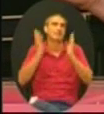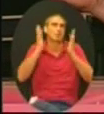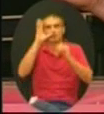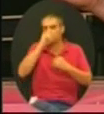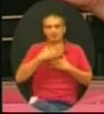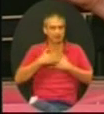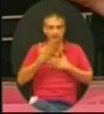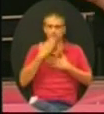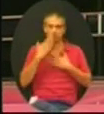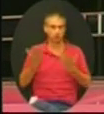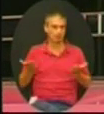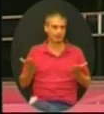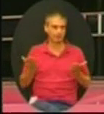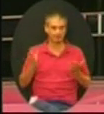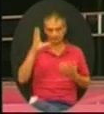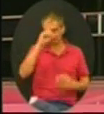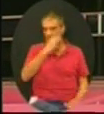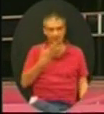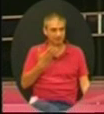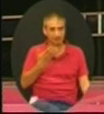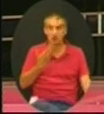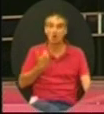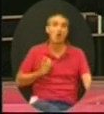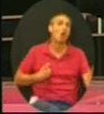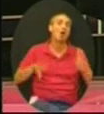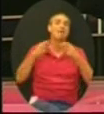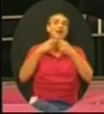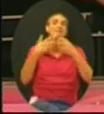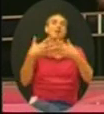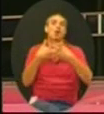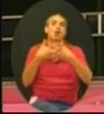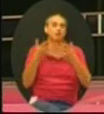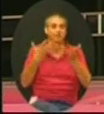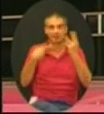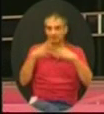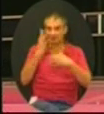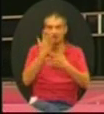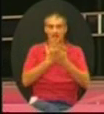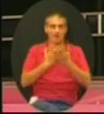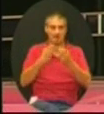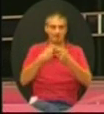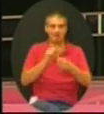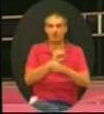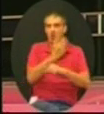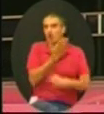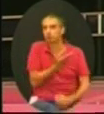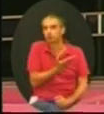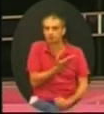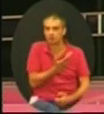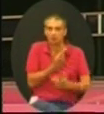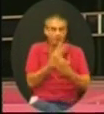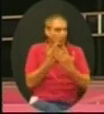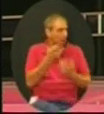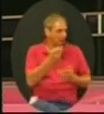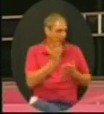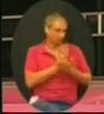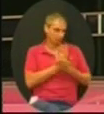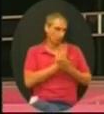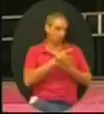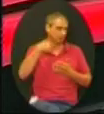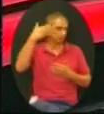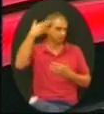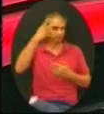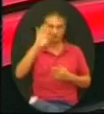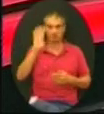לתפיסתי בירושלים, לתפיסת... רוב חברי הקואליציה פה, לתפיסת חלק מחברי האופוזיציה, ברור לחלוטין... אז אתם מתכוננים ליום